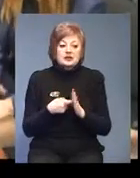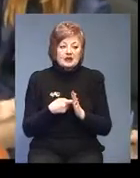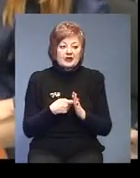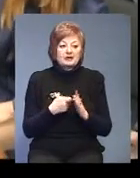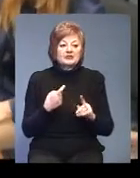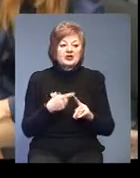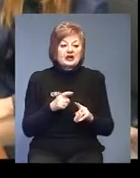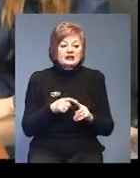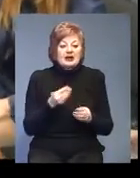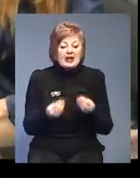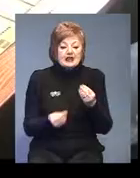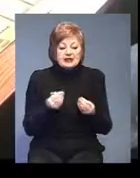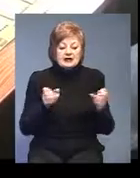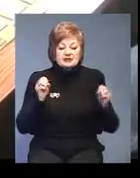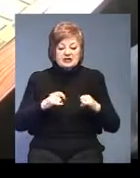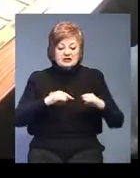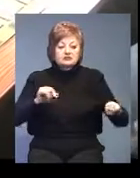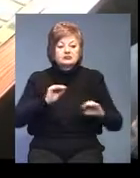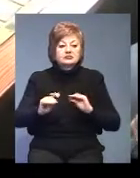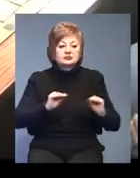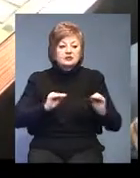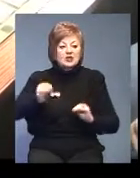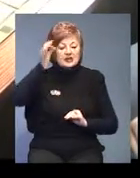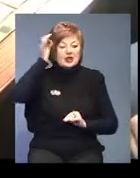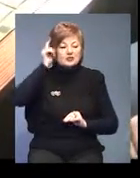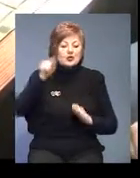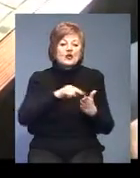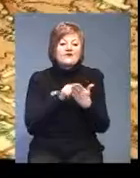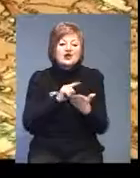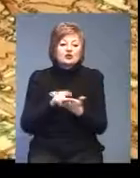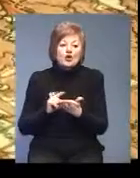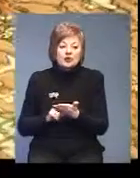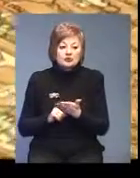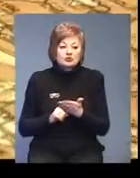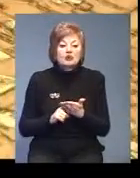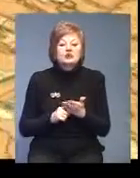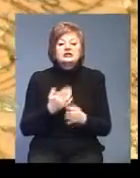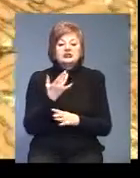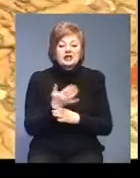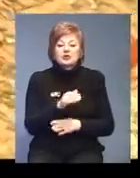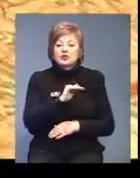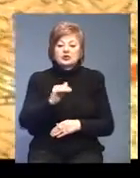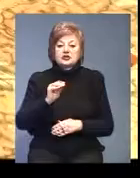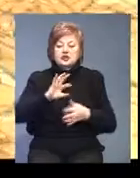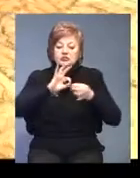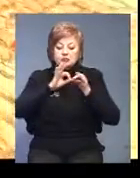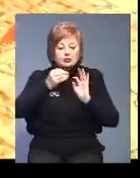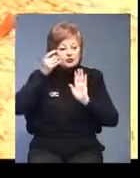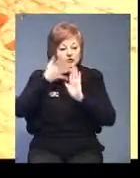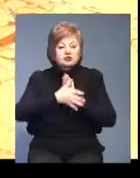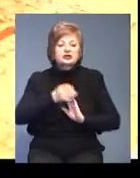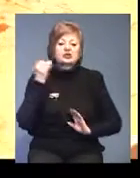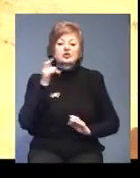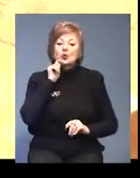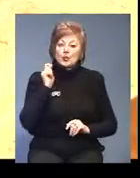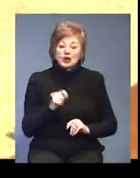Інтерактивна інтелектуальна гра, правила котрої частково нагадують вікторину та монополію, вимагає від учасників не тільки поглиблених знань історії України та